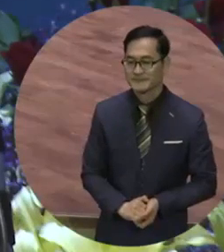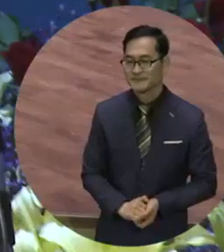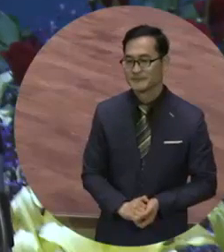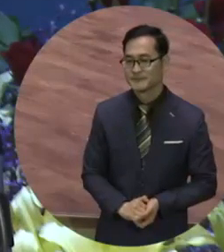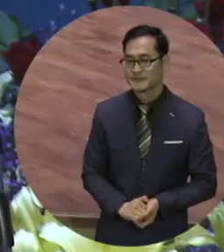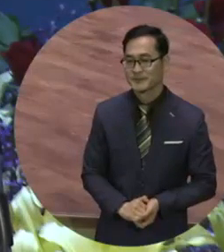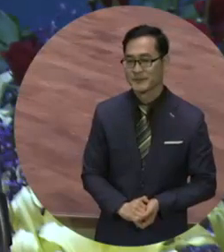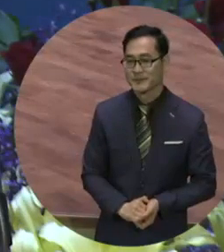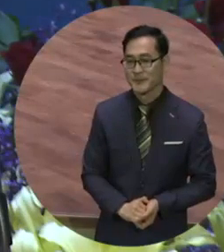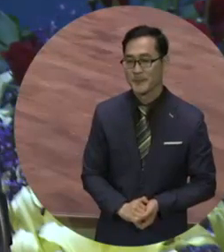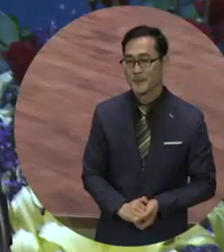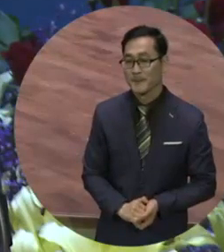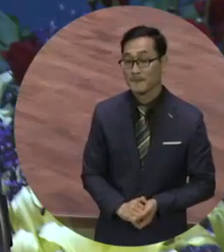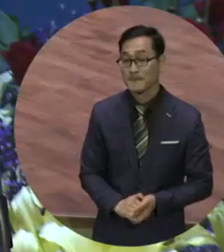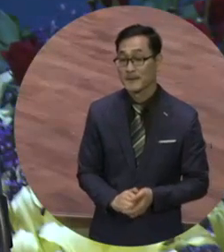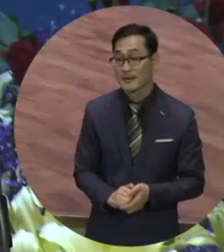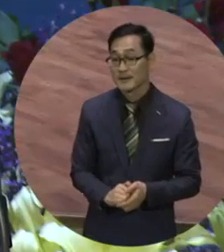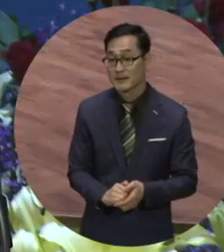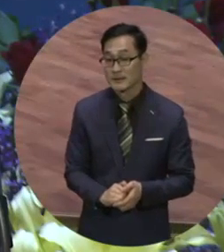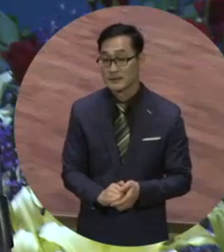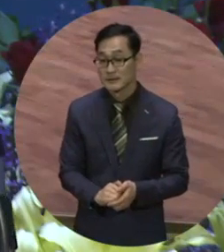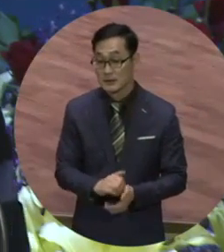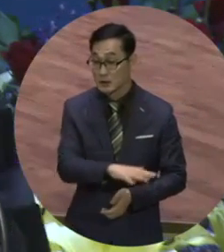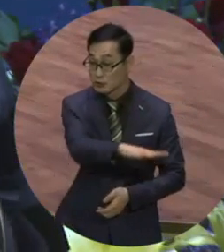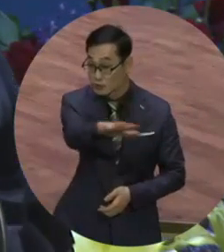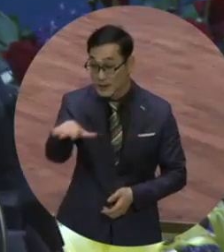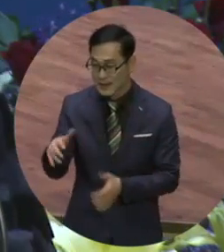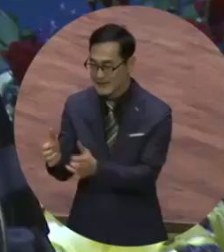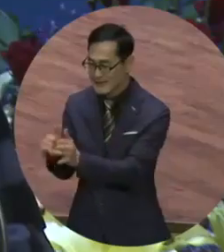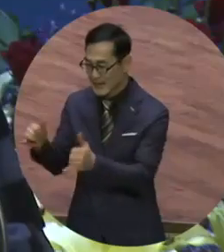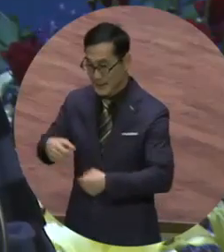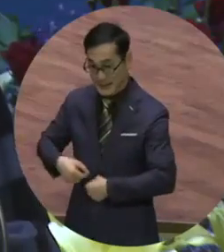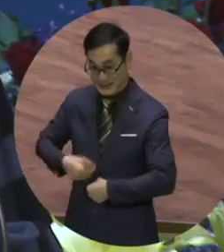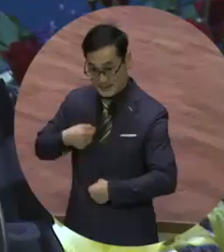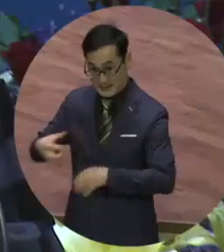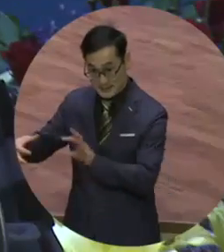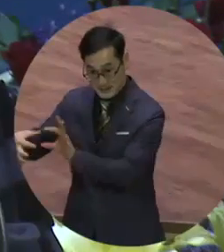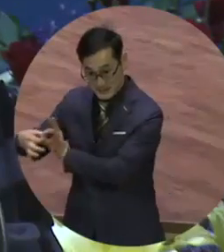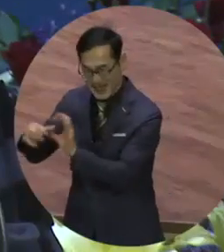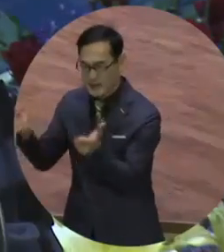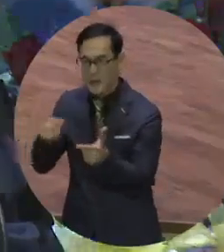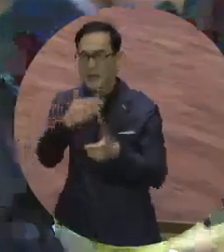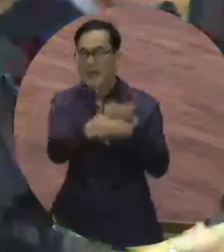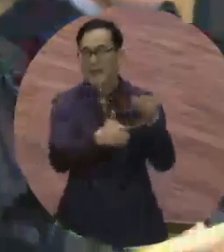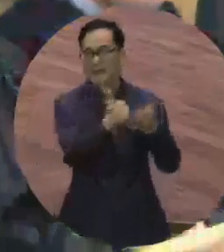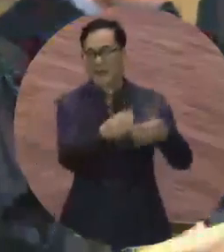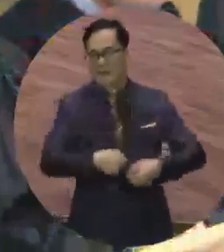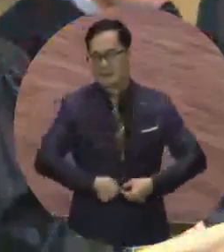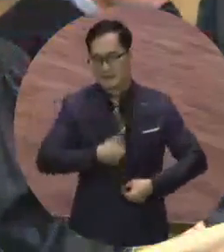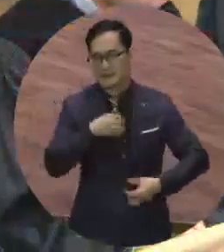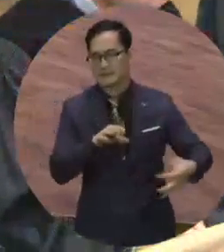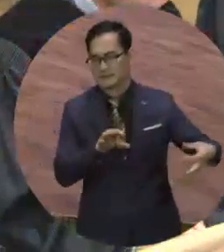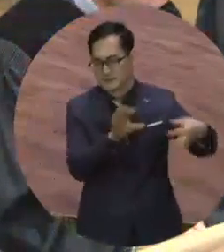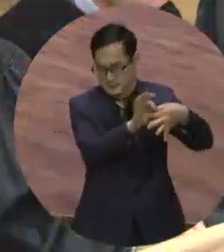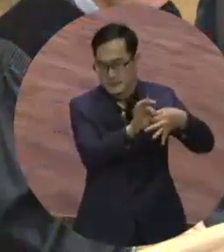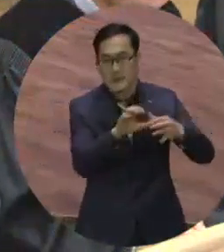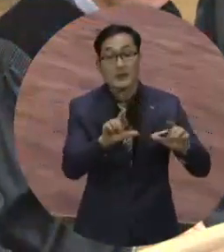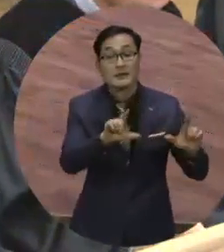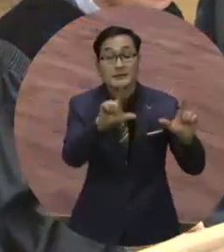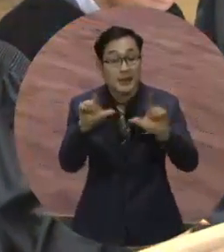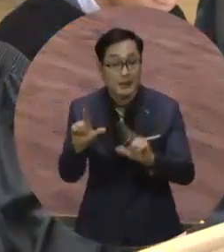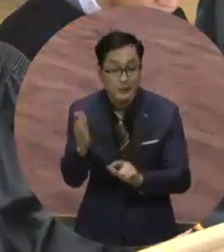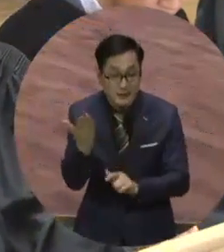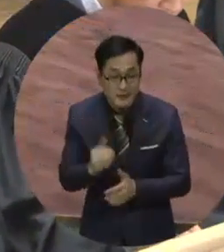우리는요, 인간의 의가 아니라 하나님의 의로 살아야 돼요. 인간의 의는요, 그